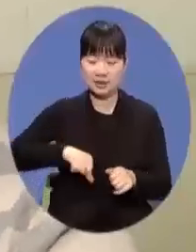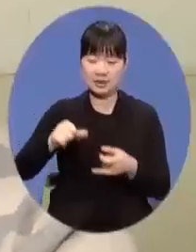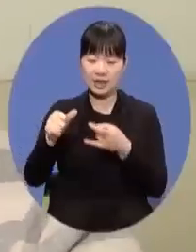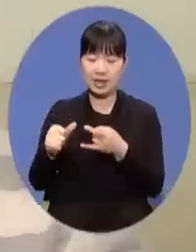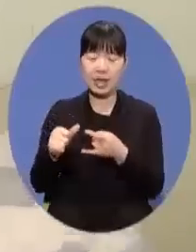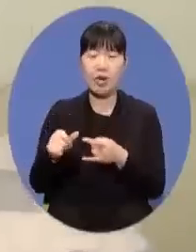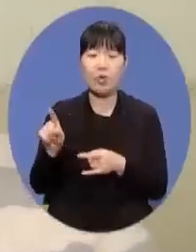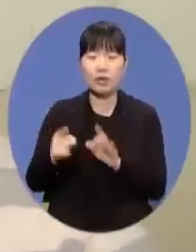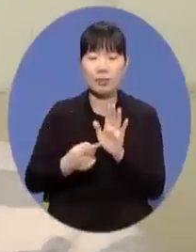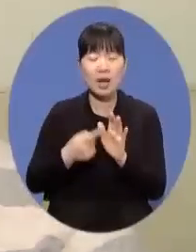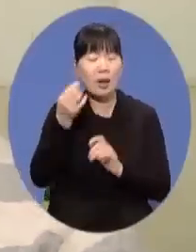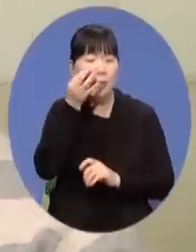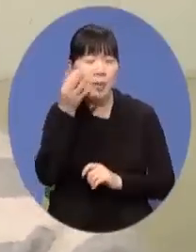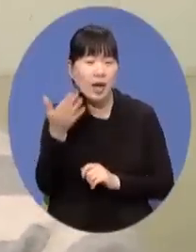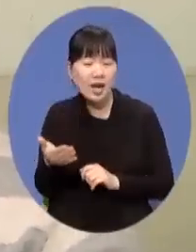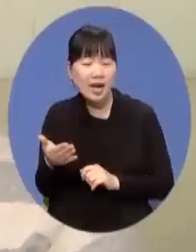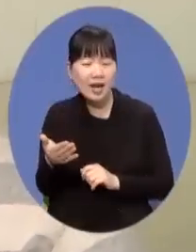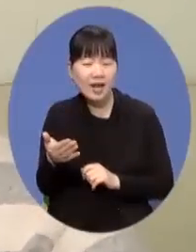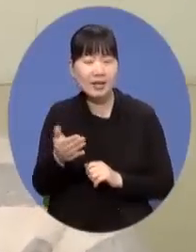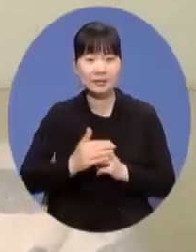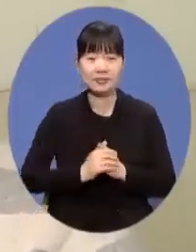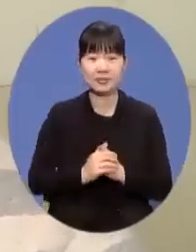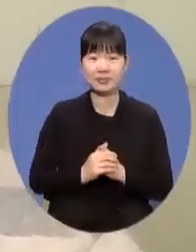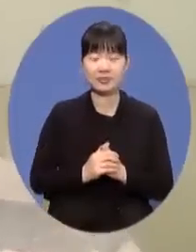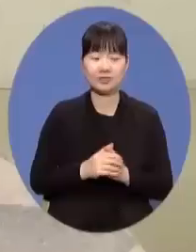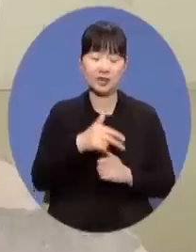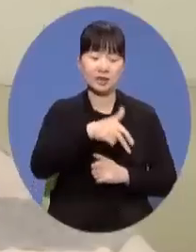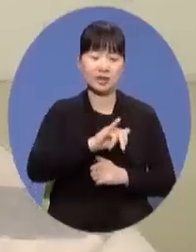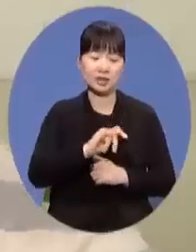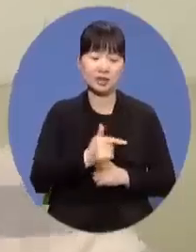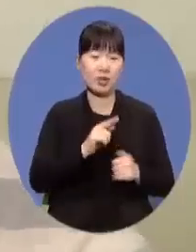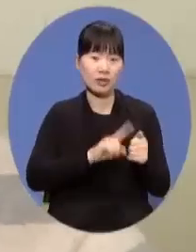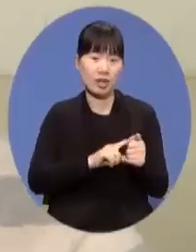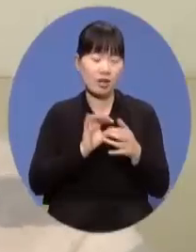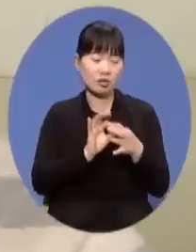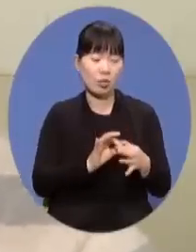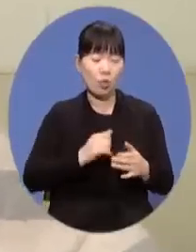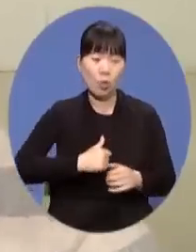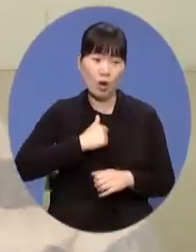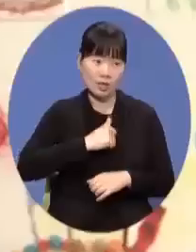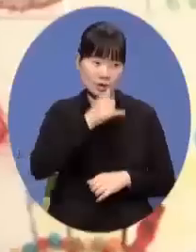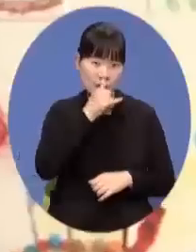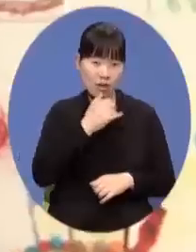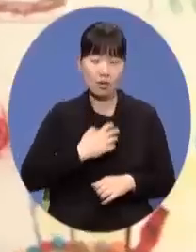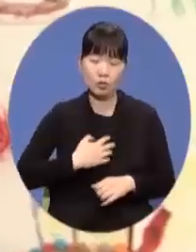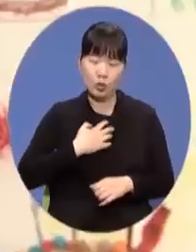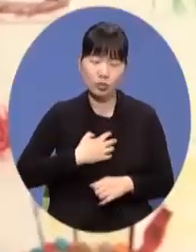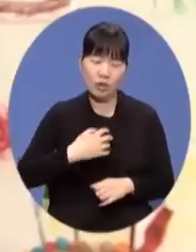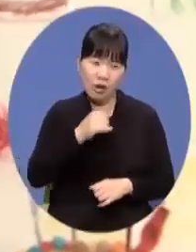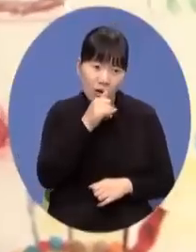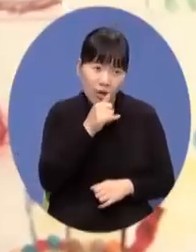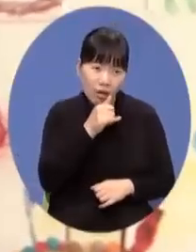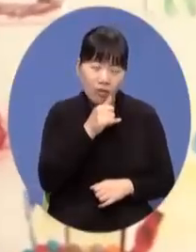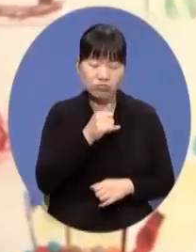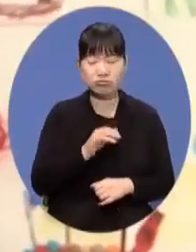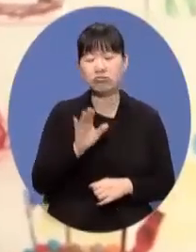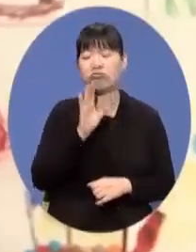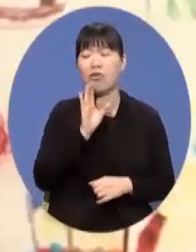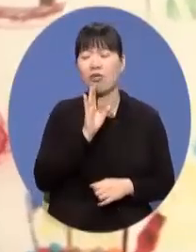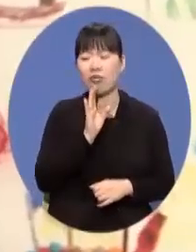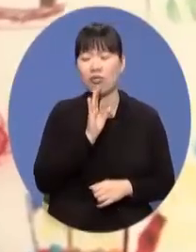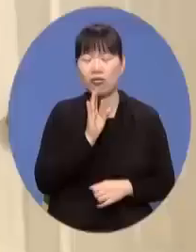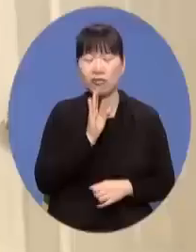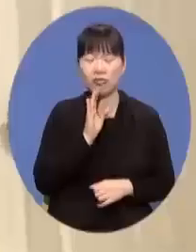보일까요? 잘했다. 지원아, 계속 화가 나? 속상해? 네,